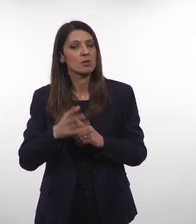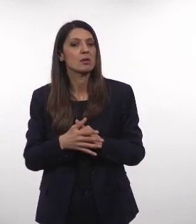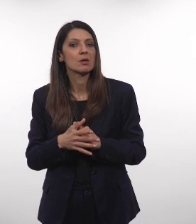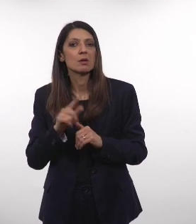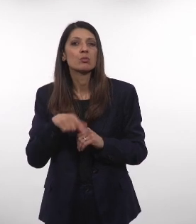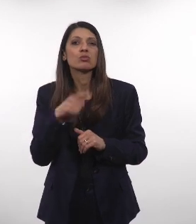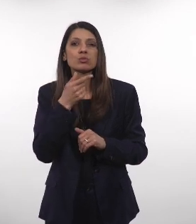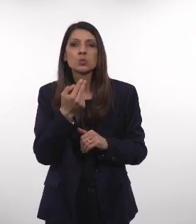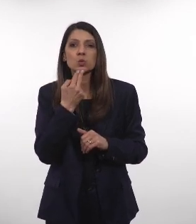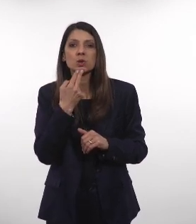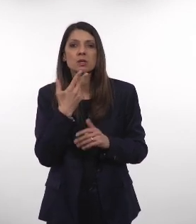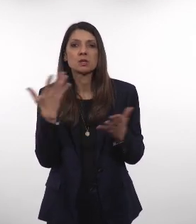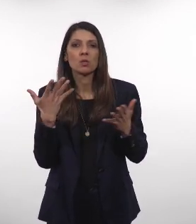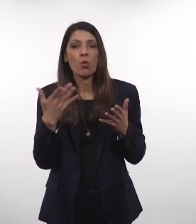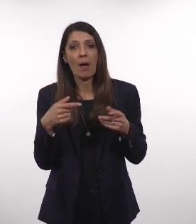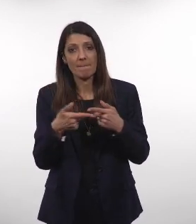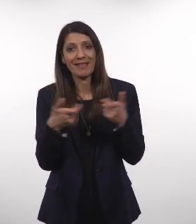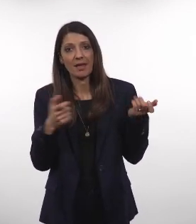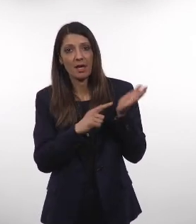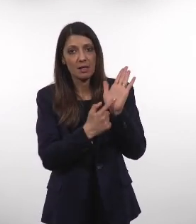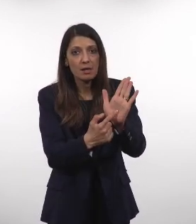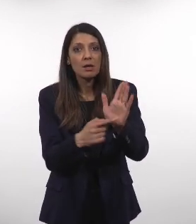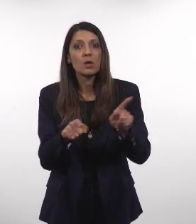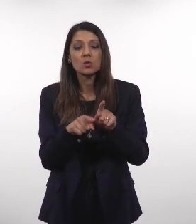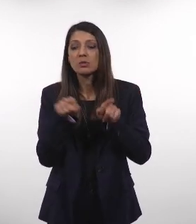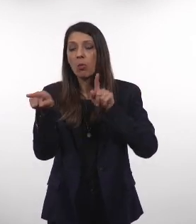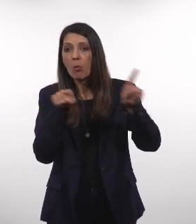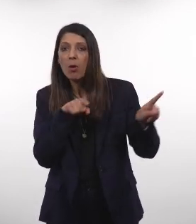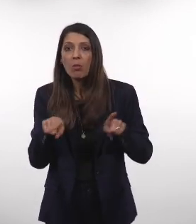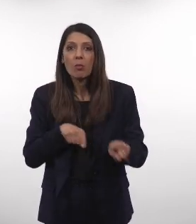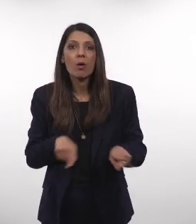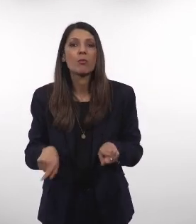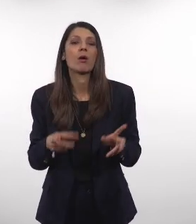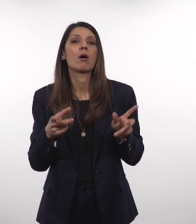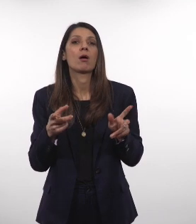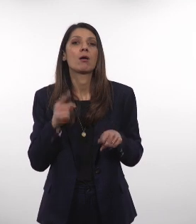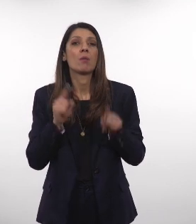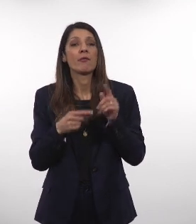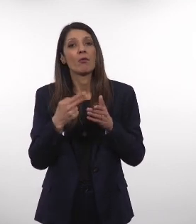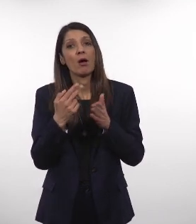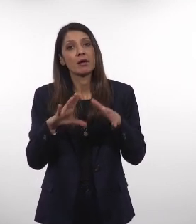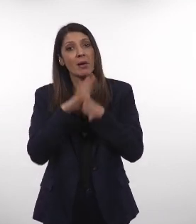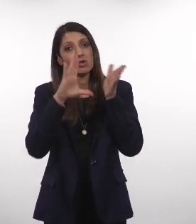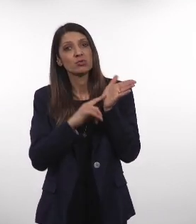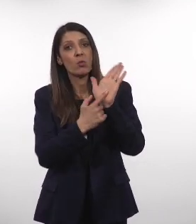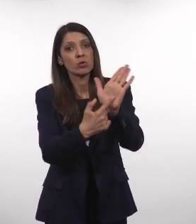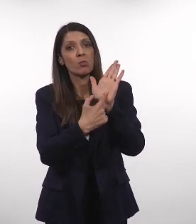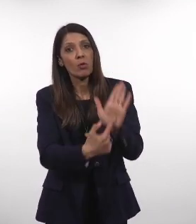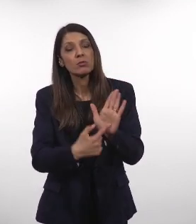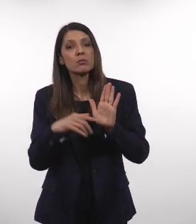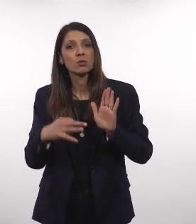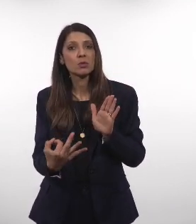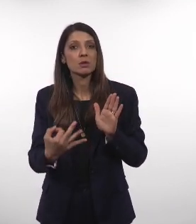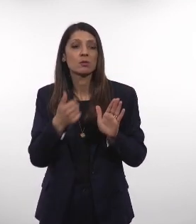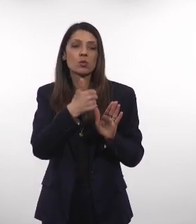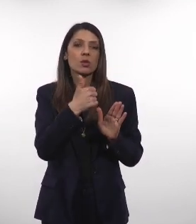utiliser le matériel, et on va utiliser du pointage, éventuellement des pictogrammes, même si lui, il connaissait pas